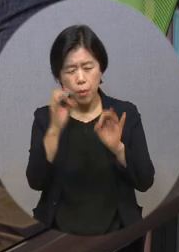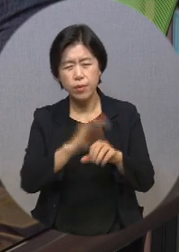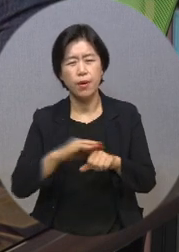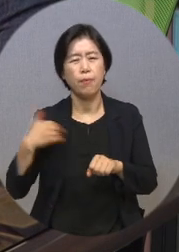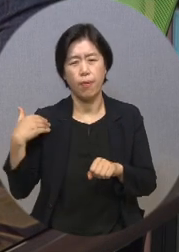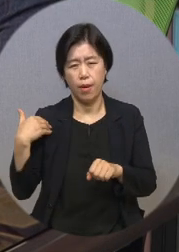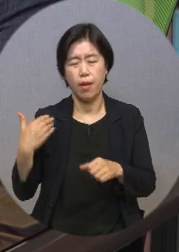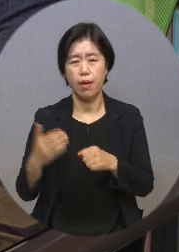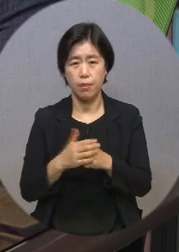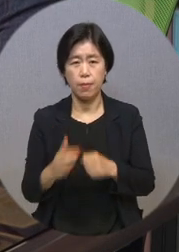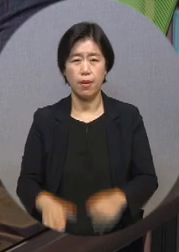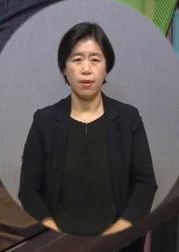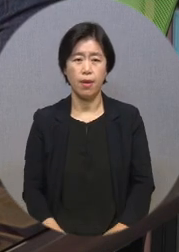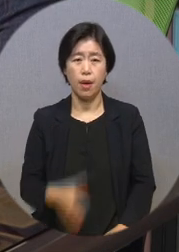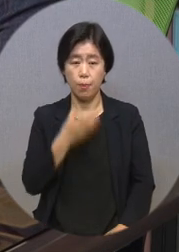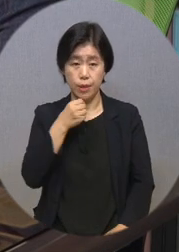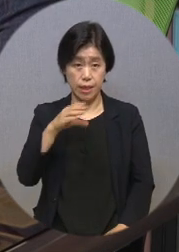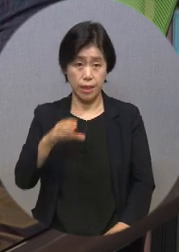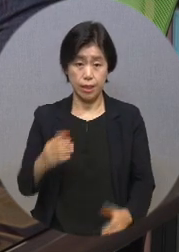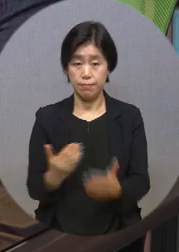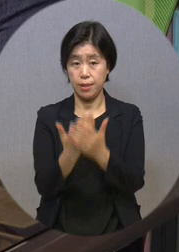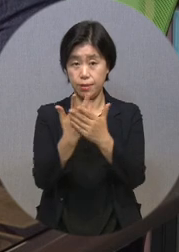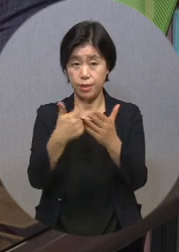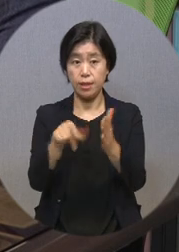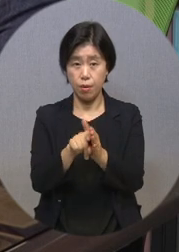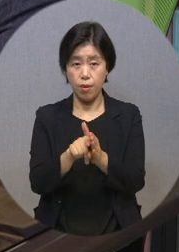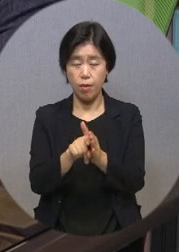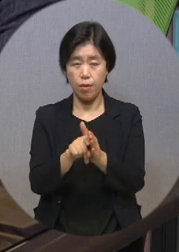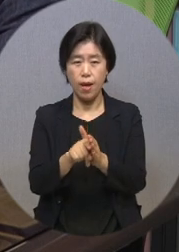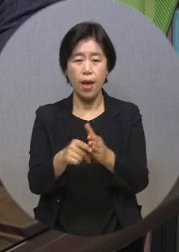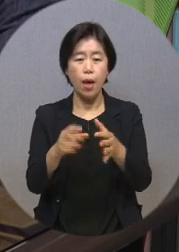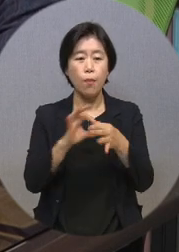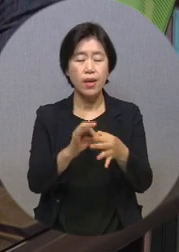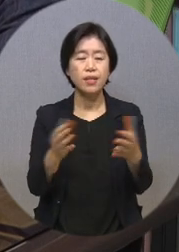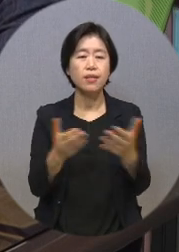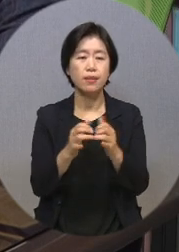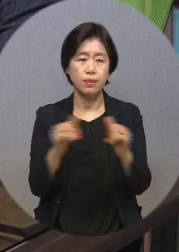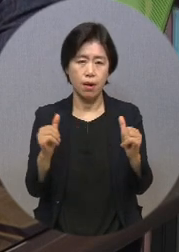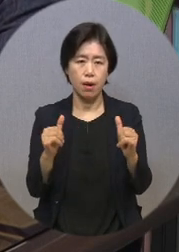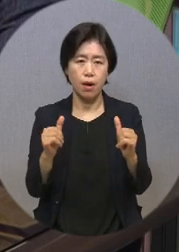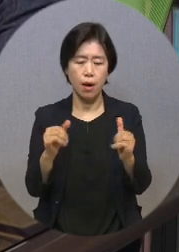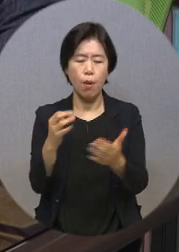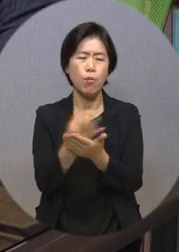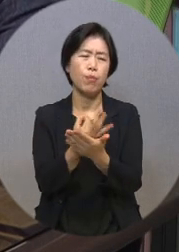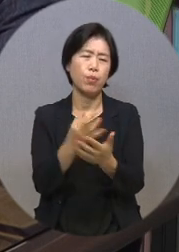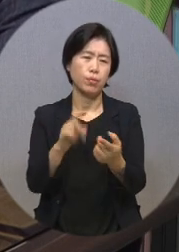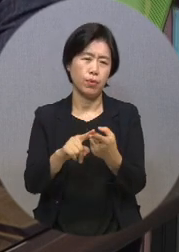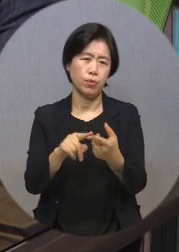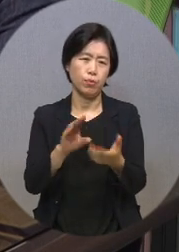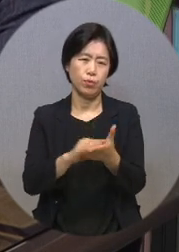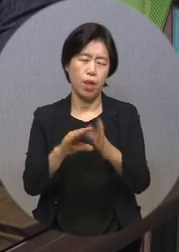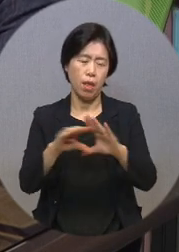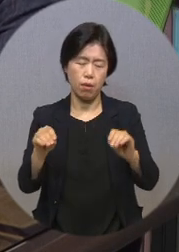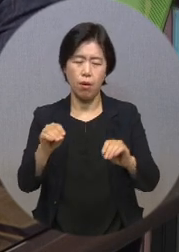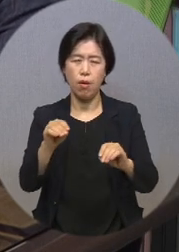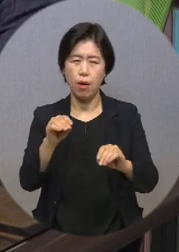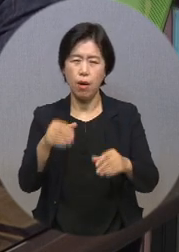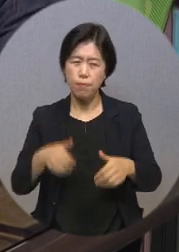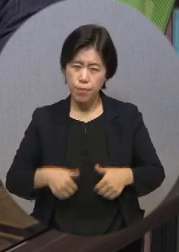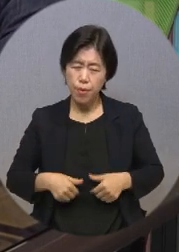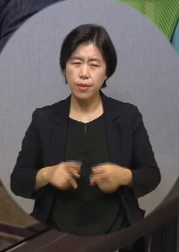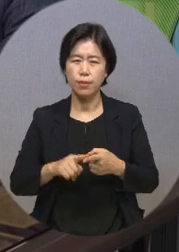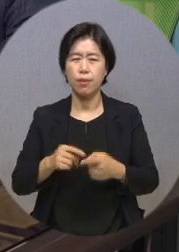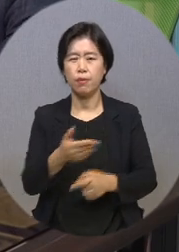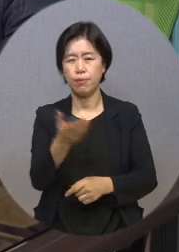정착이 되려면 민간 전문기관과의 협업관계가 매우 중요하다는 점을 우리 세종시를 이끌어가는 많은 분들이 인식을 해주셨으면 좋겠습니다.